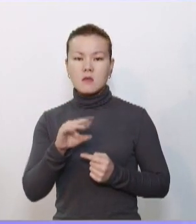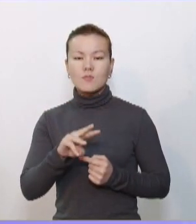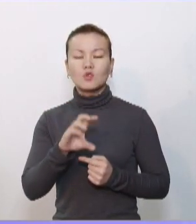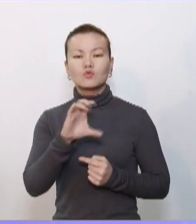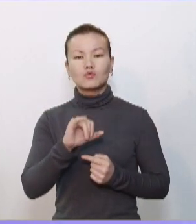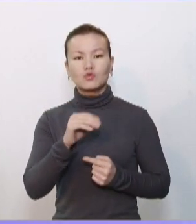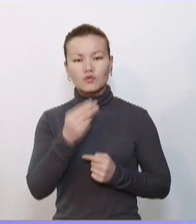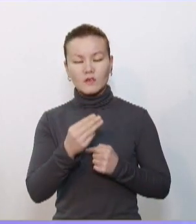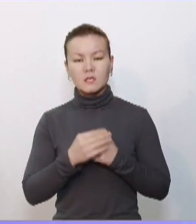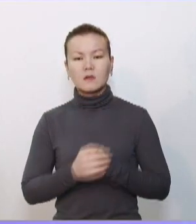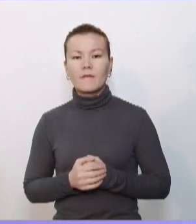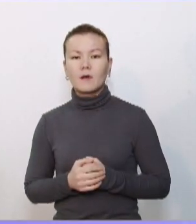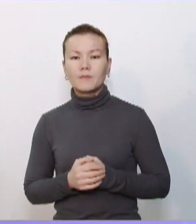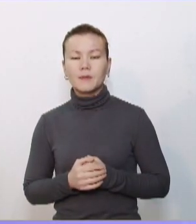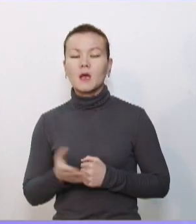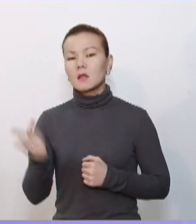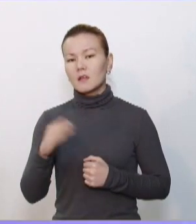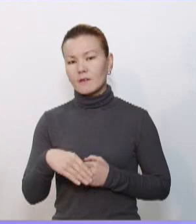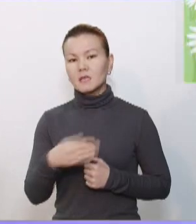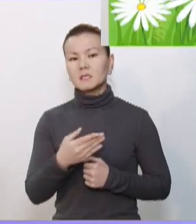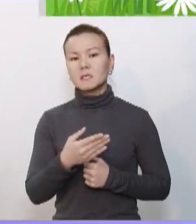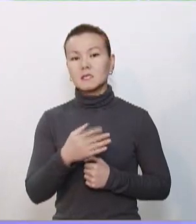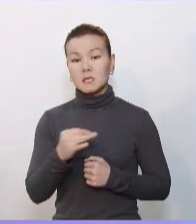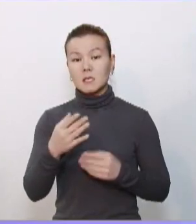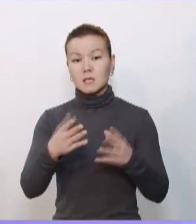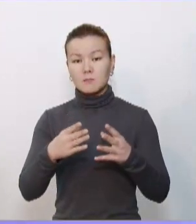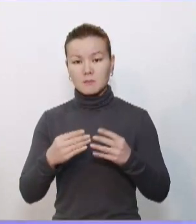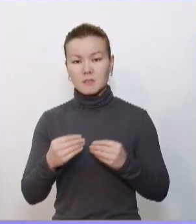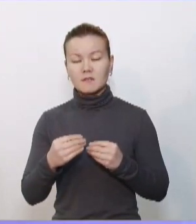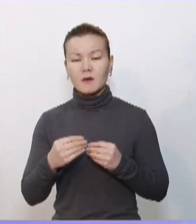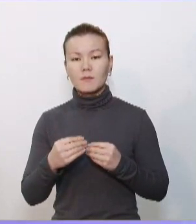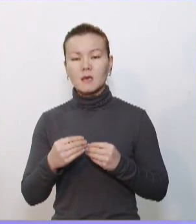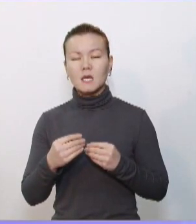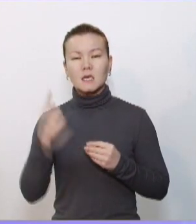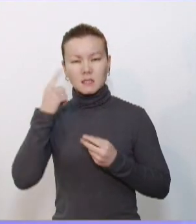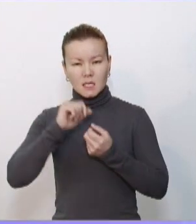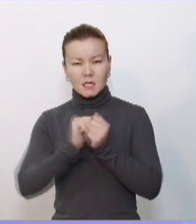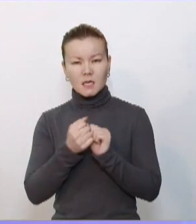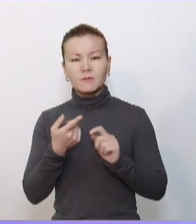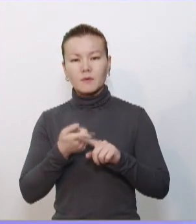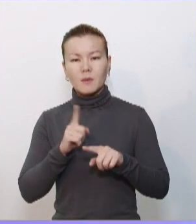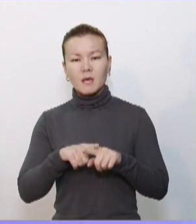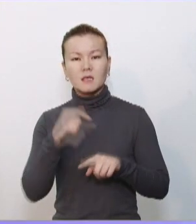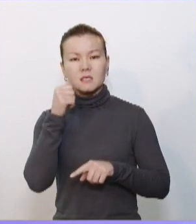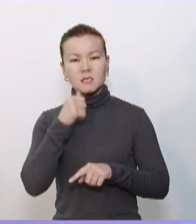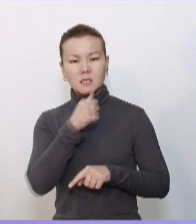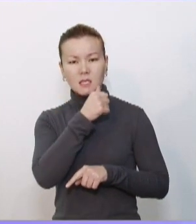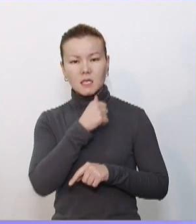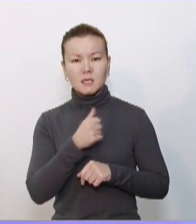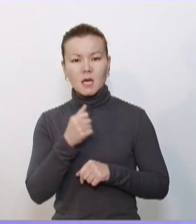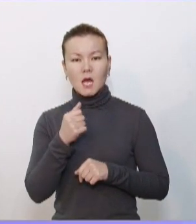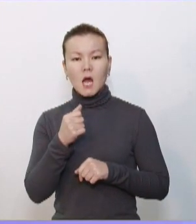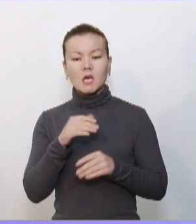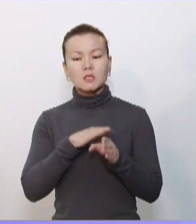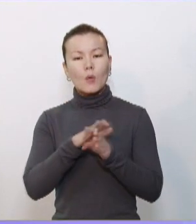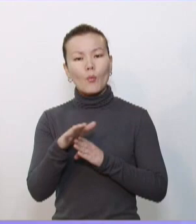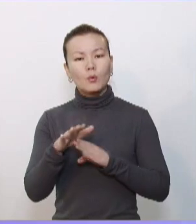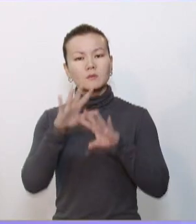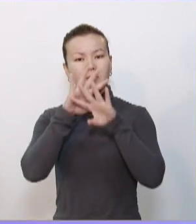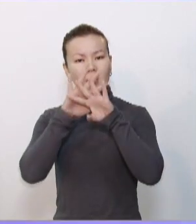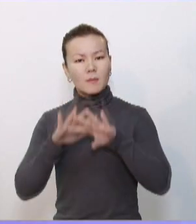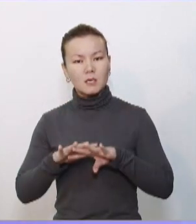существительного. Давайте и мы с вами закрепим этот секрет. Заполним